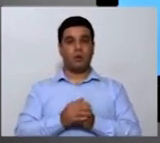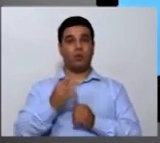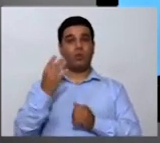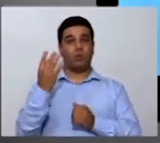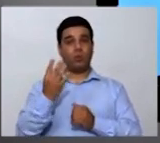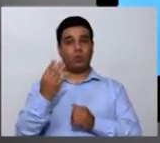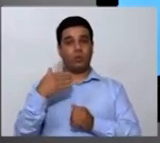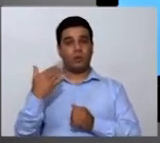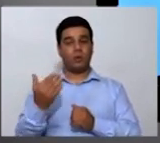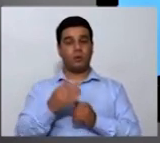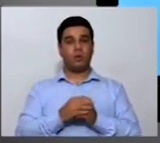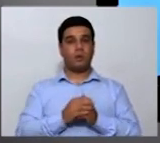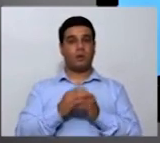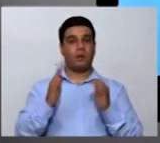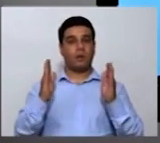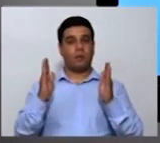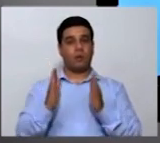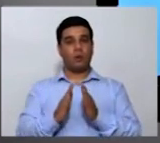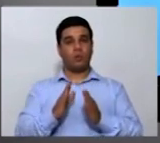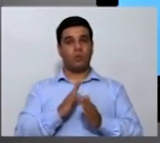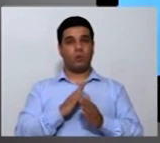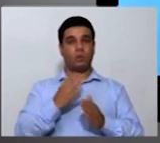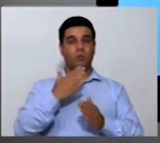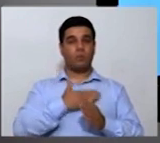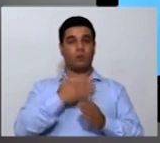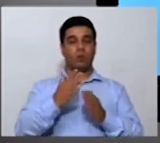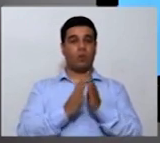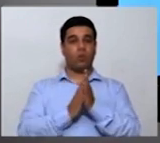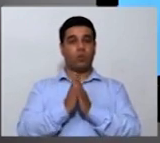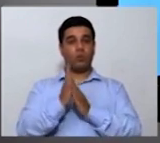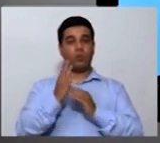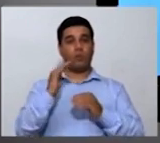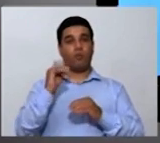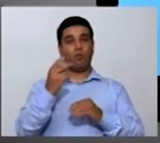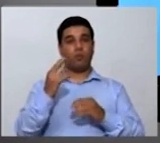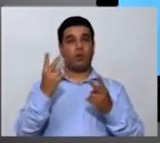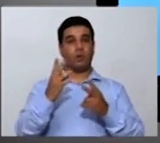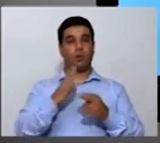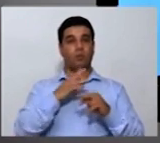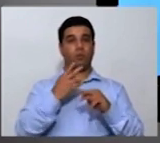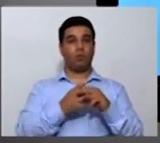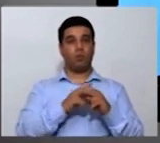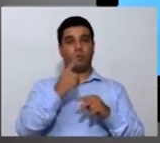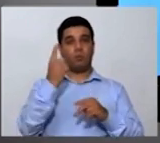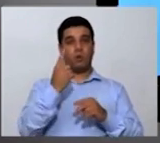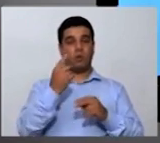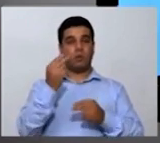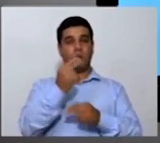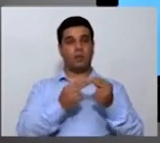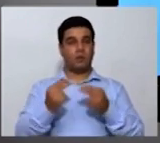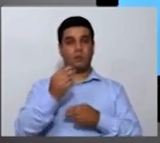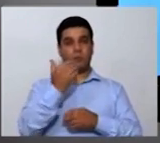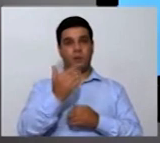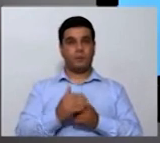Va 4-chisi kamayuvchi bo'ldi. Bizga o'suvchi funksiya kerak edi va bu birinchi chizma.